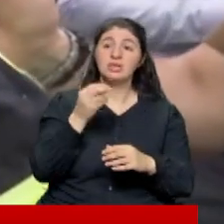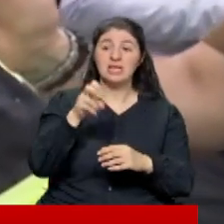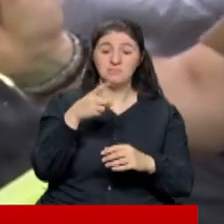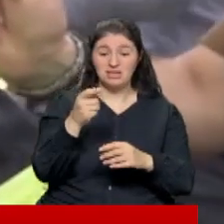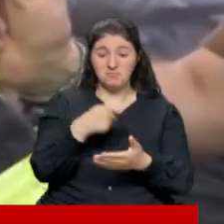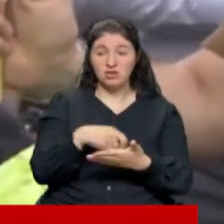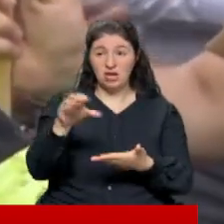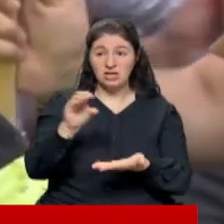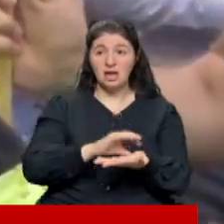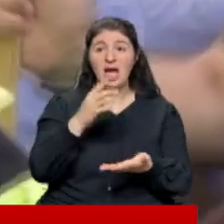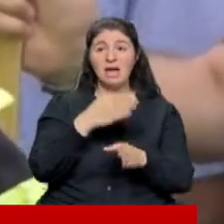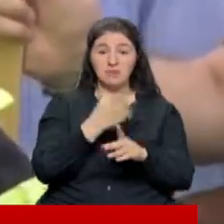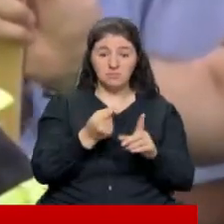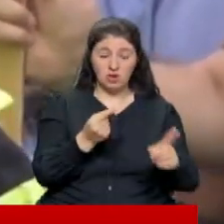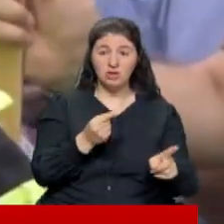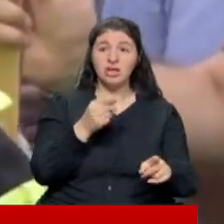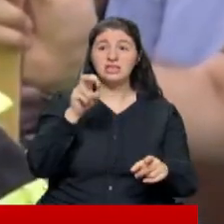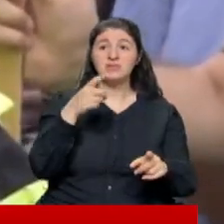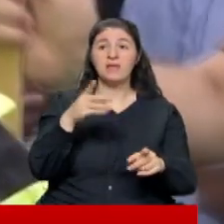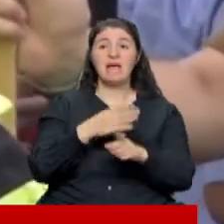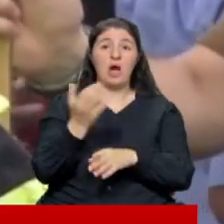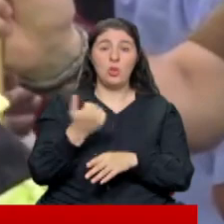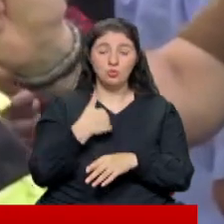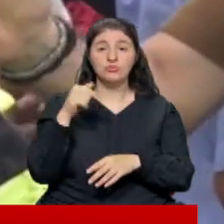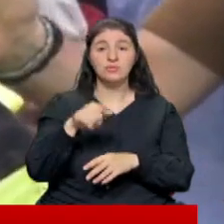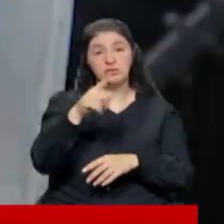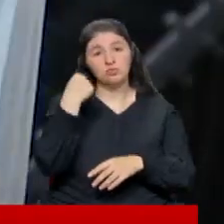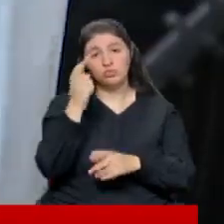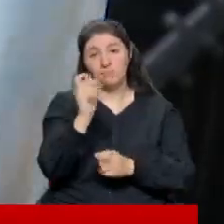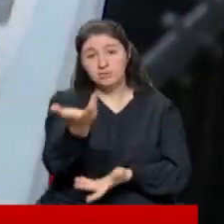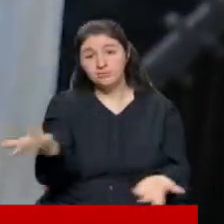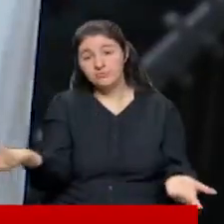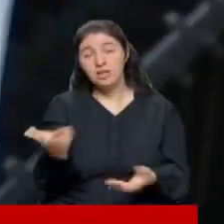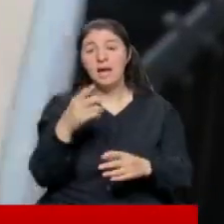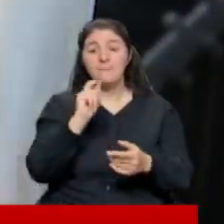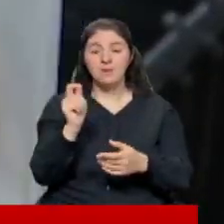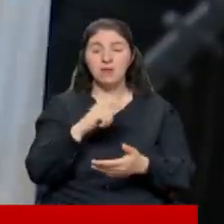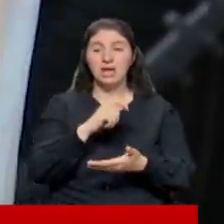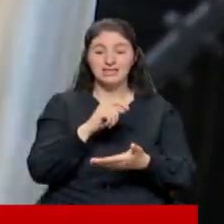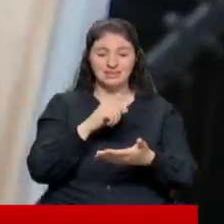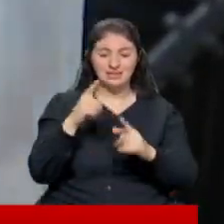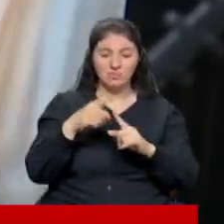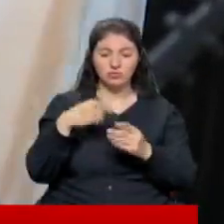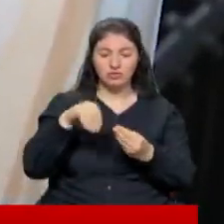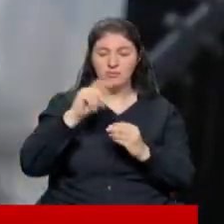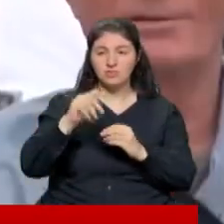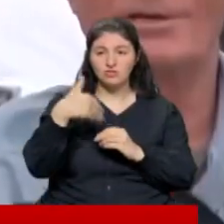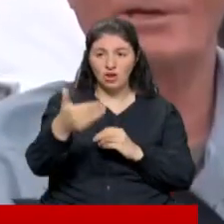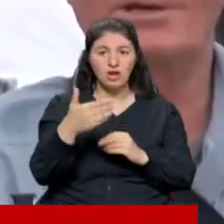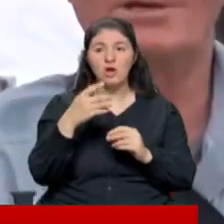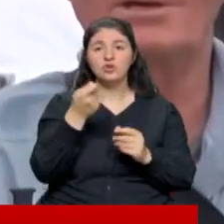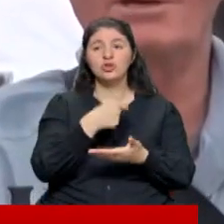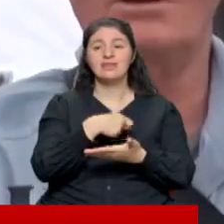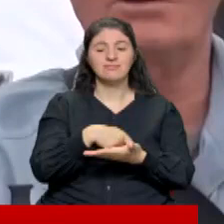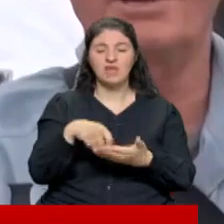aldığımız zaman ekmek 1 liraydı. 8 bin ekmek alıyorduk. Şimdi siz düşünün. Memura yapılan Temmuz zammı sonrası oluşan ücret